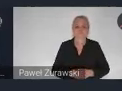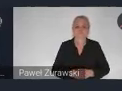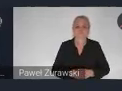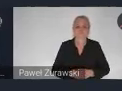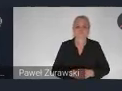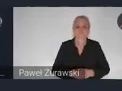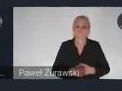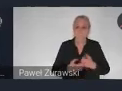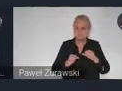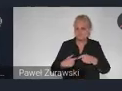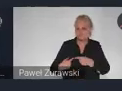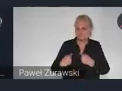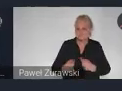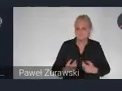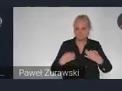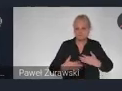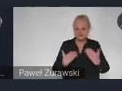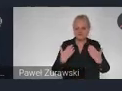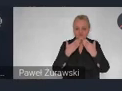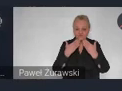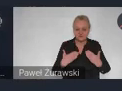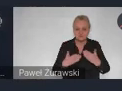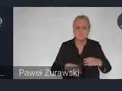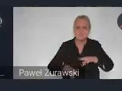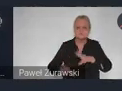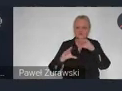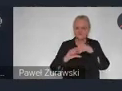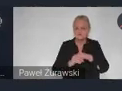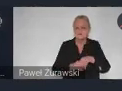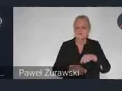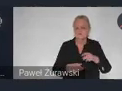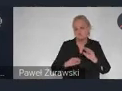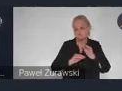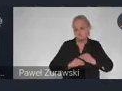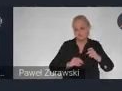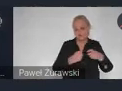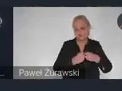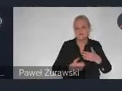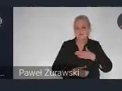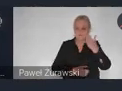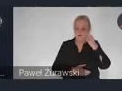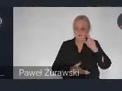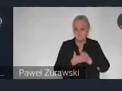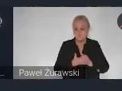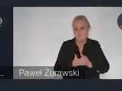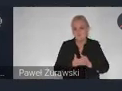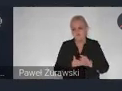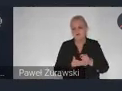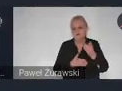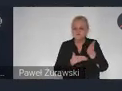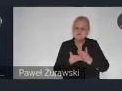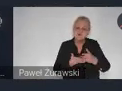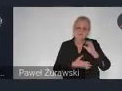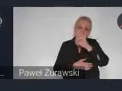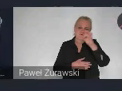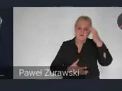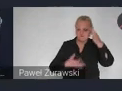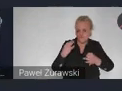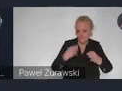bardzo serdecznie państwu Dziękuję za udział w tym webinarium mam nadzieję że udało się rozwiać chociaż część państwa